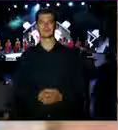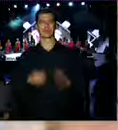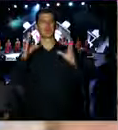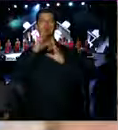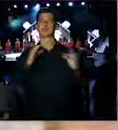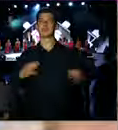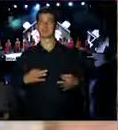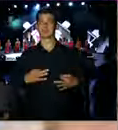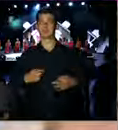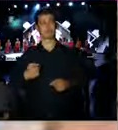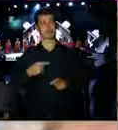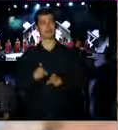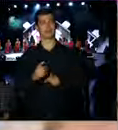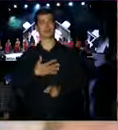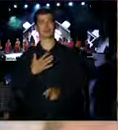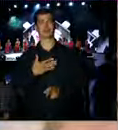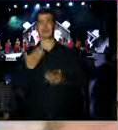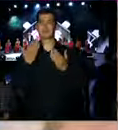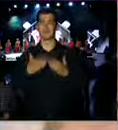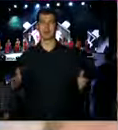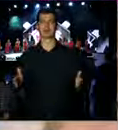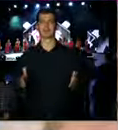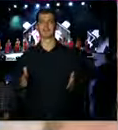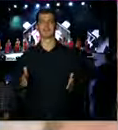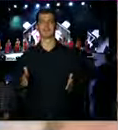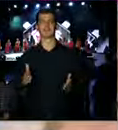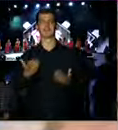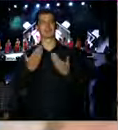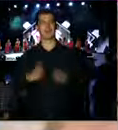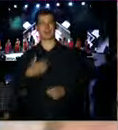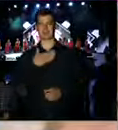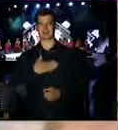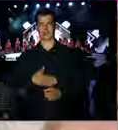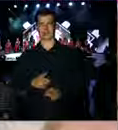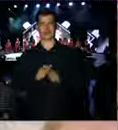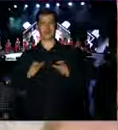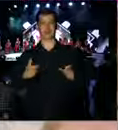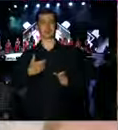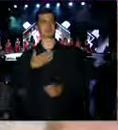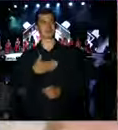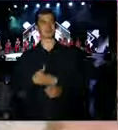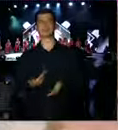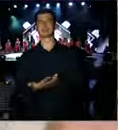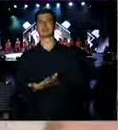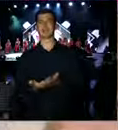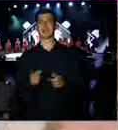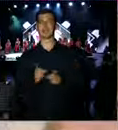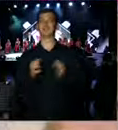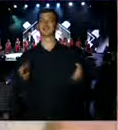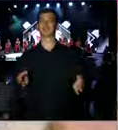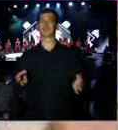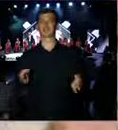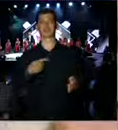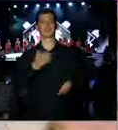Szanowni Państwo, dla mnie również jest to niezmiernie miła chwila być tutaj i to nie tylko ze względu na to, że dzisiaj są